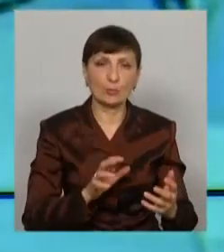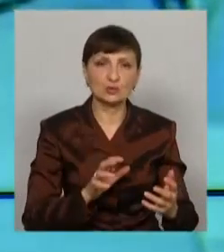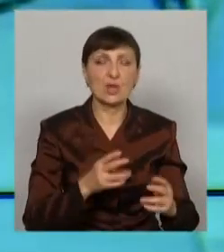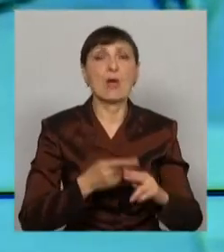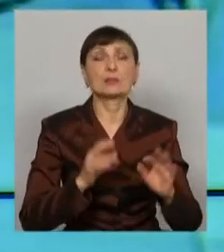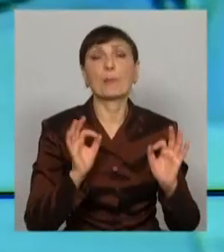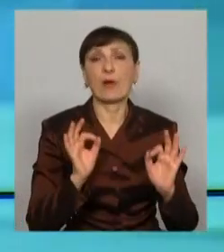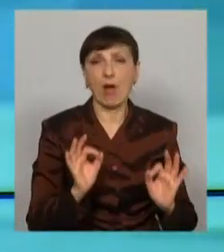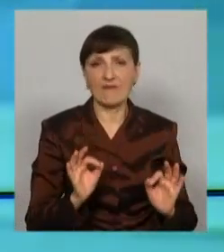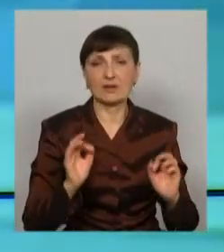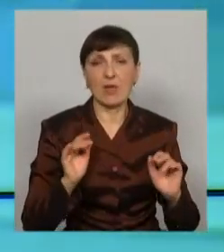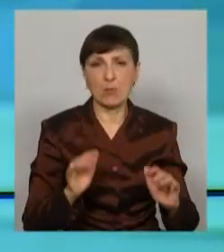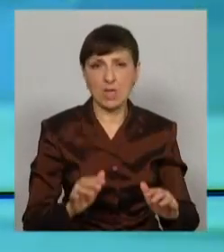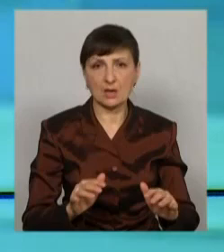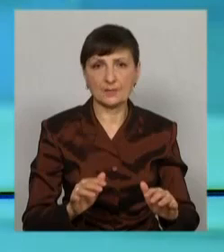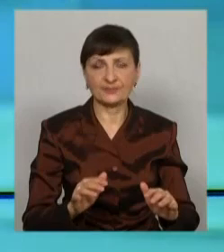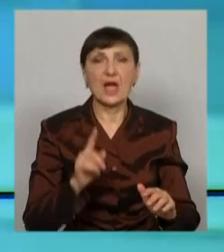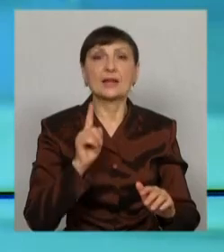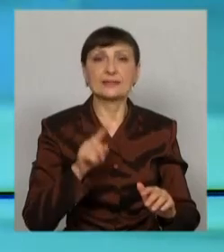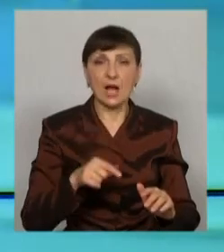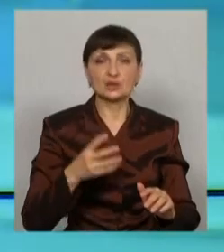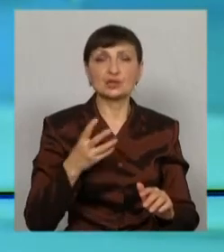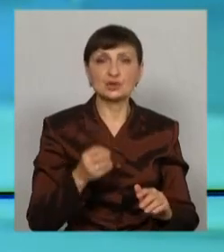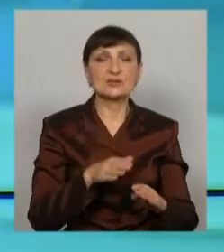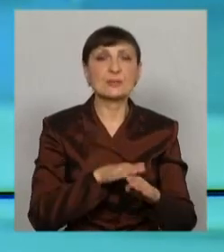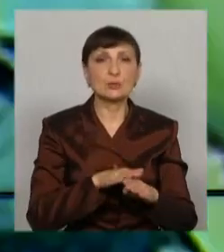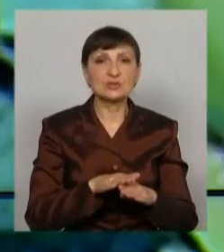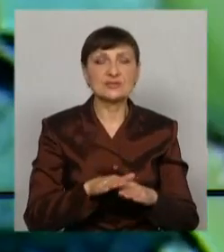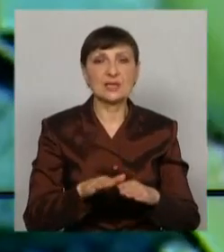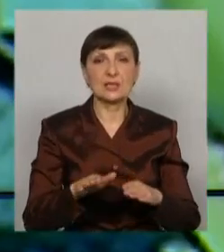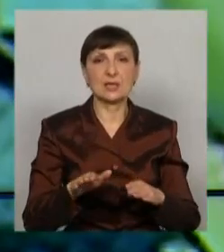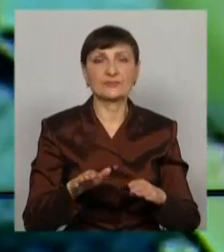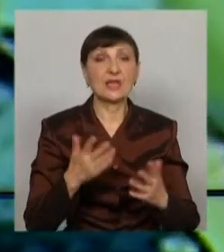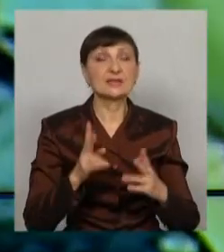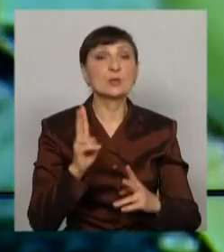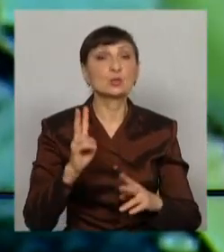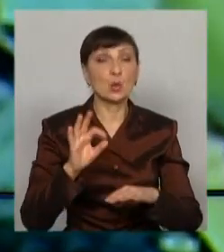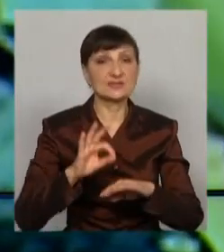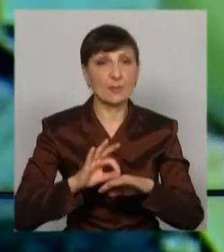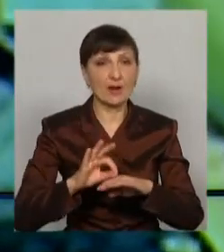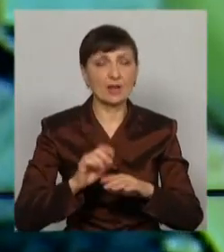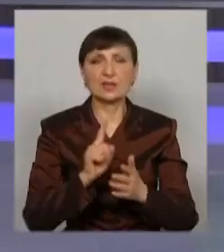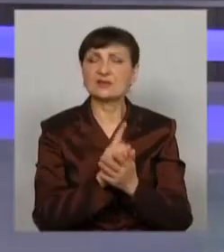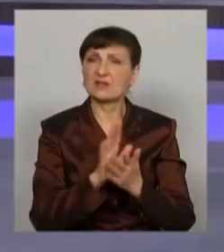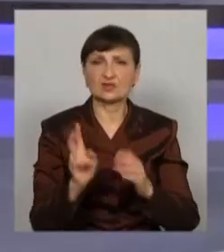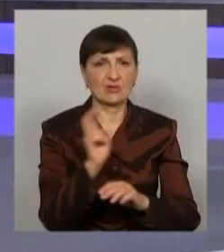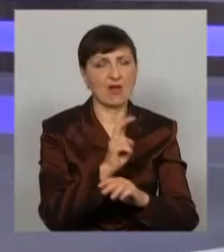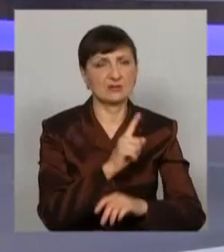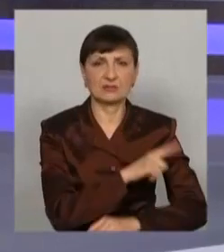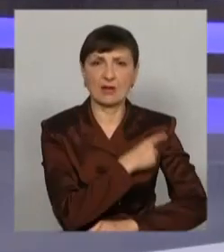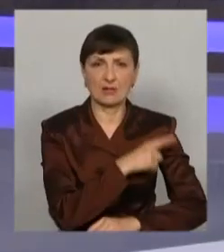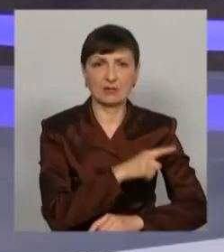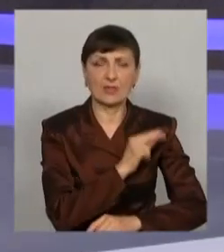это правильная мера. Также соблюдение, как говорится, если заболевшие не должны ходить на работу, они